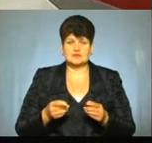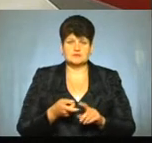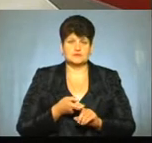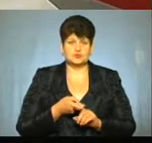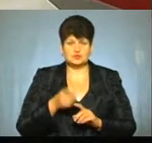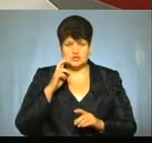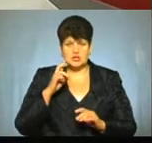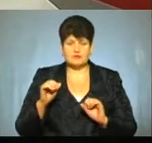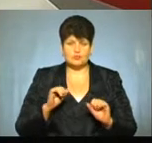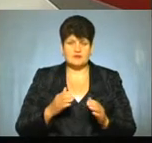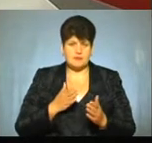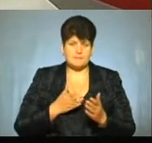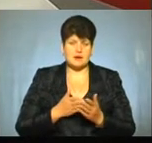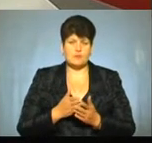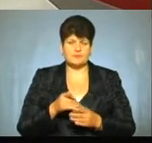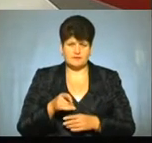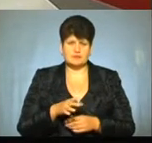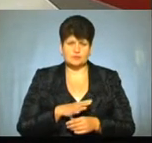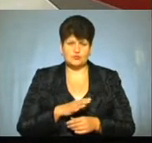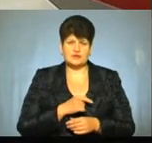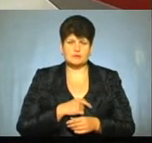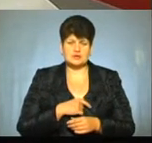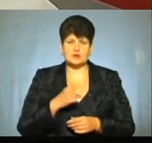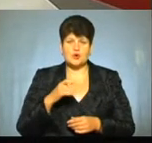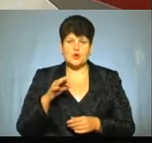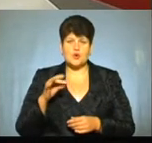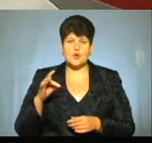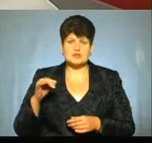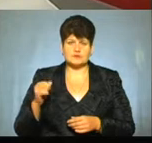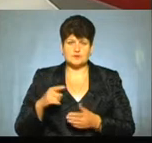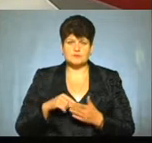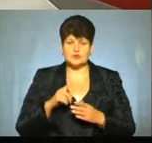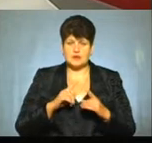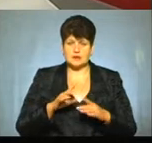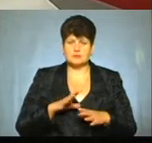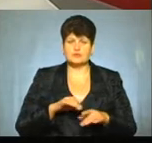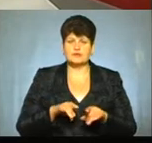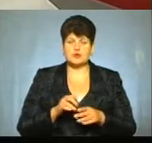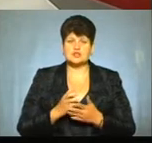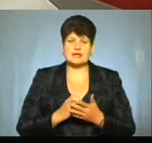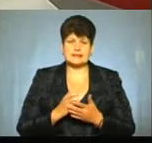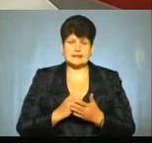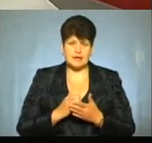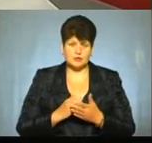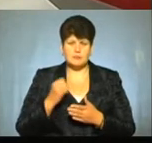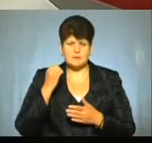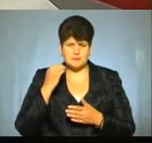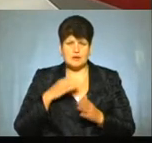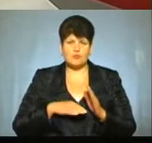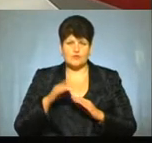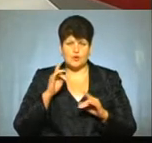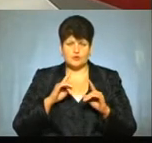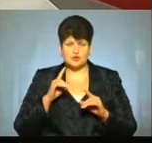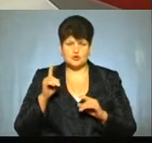державного управління раніше прямого, скажімо так, хоча він був депутатом Хоростівського міської ради, був також кандидатом, ми пам'ятаємо,